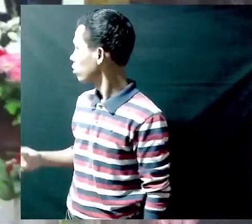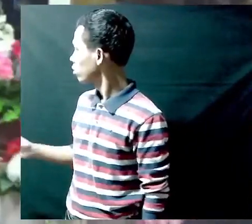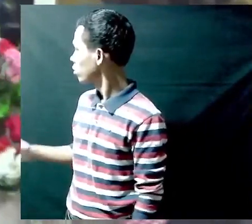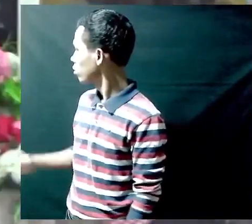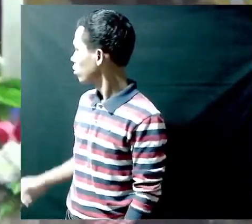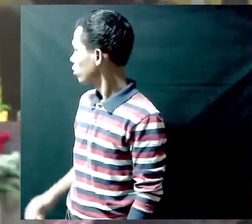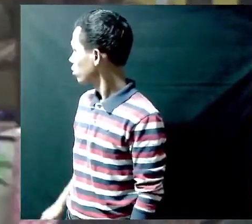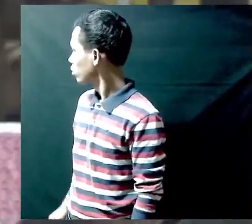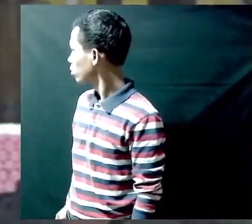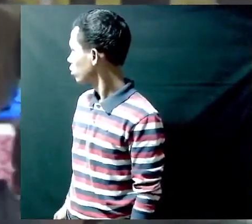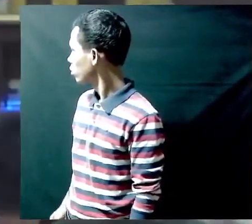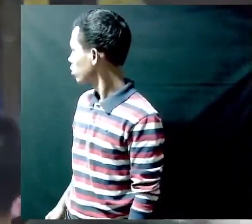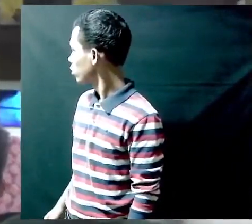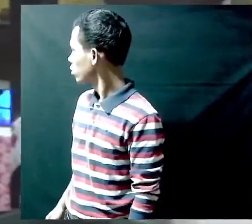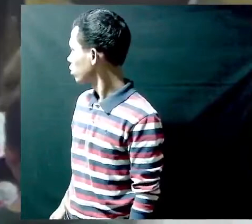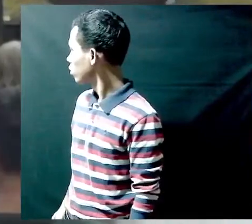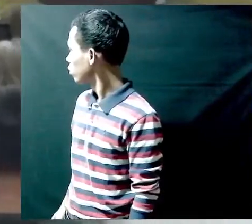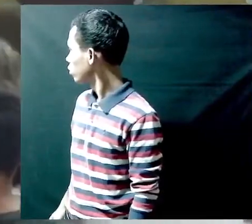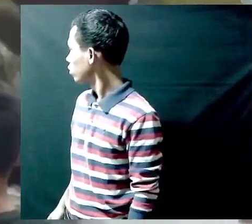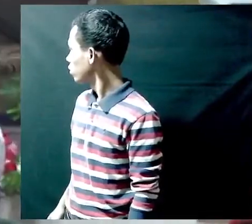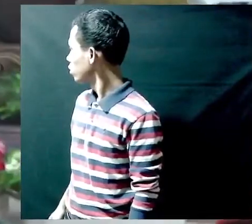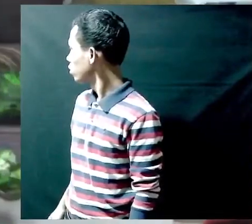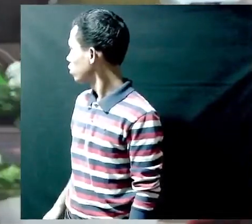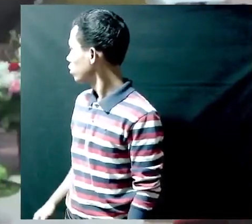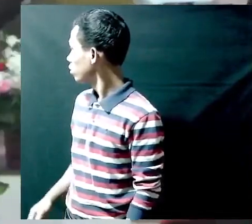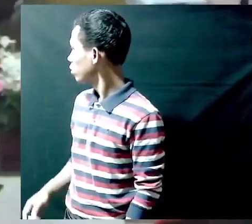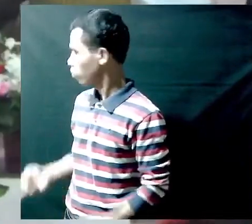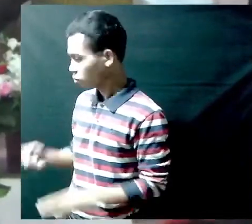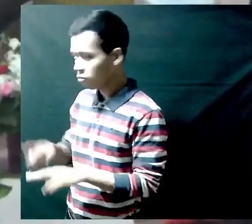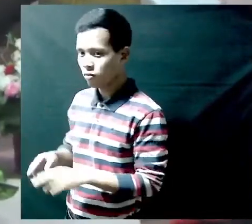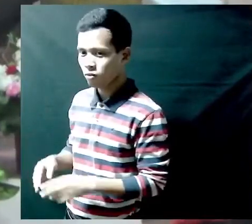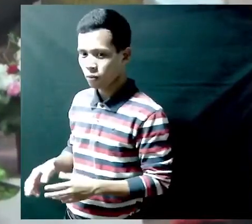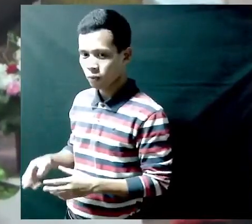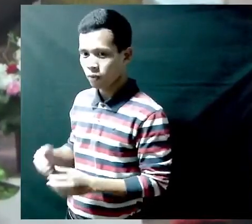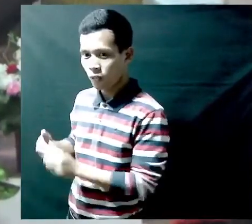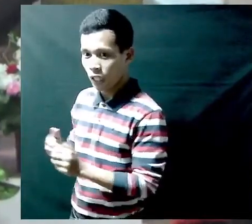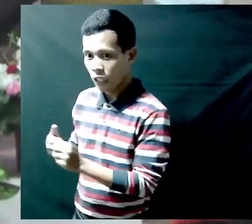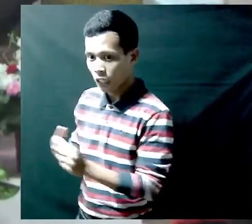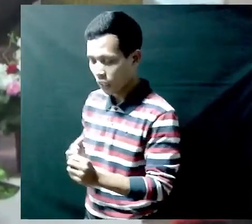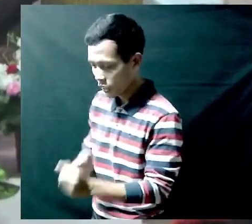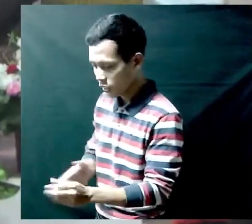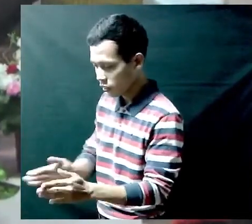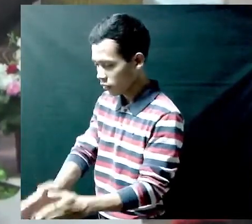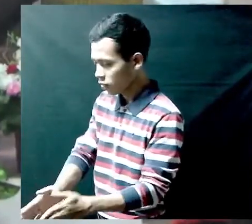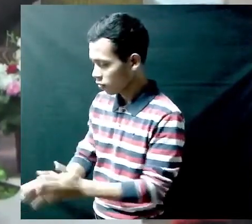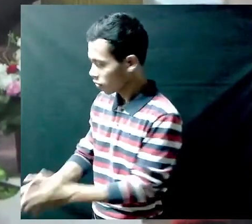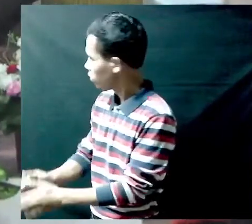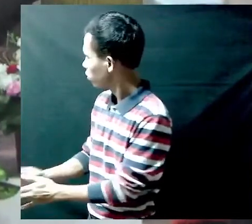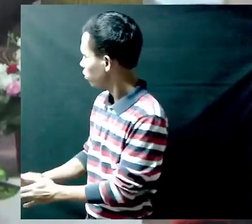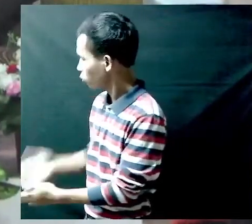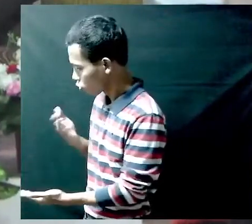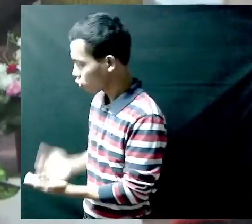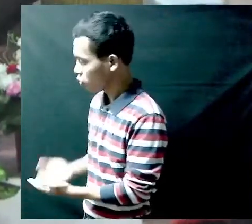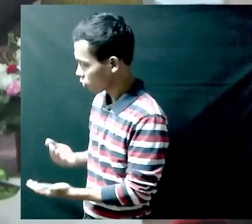Dito. Ayan. Ayan. Dito. Ayan. Dito. Ayan. Very good. Good job. Good job. Yun. Yun.